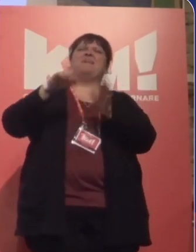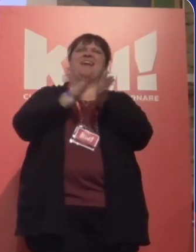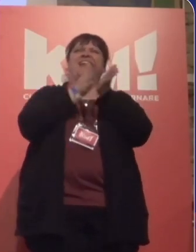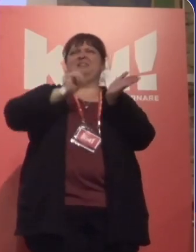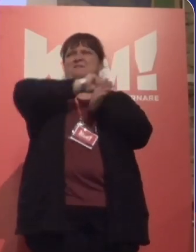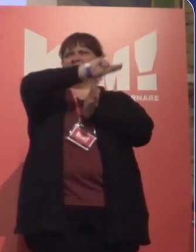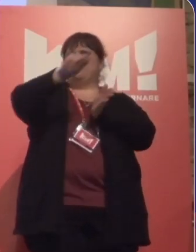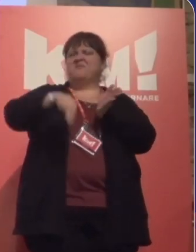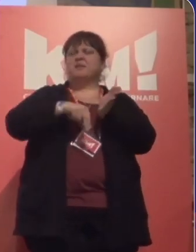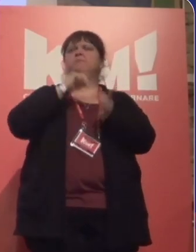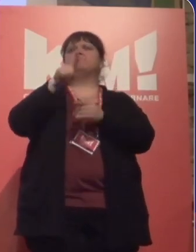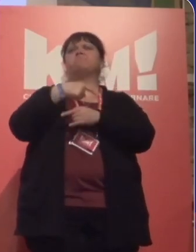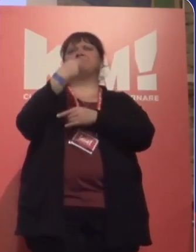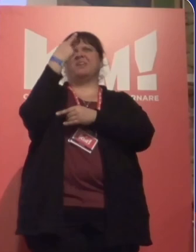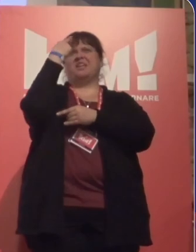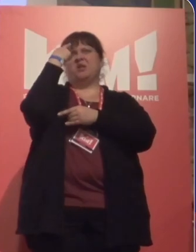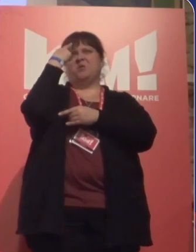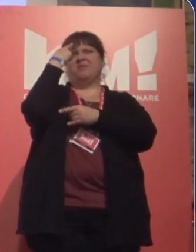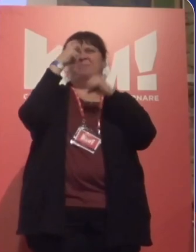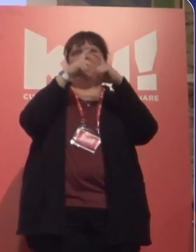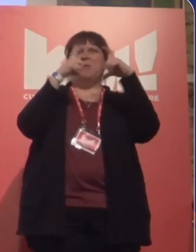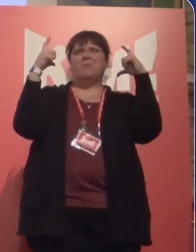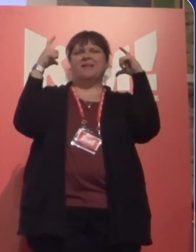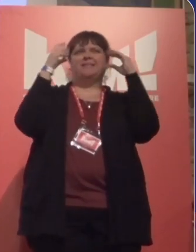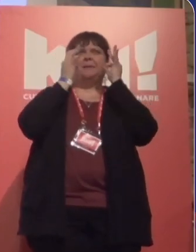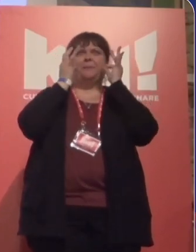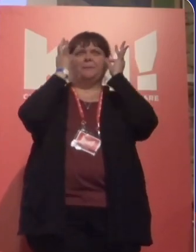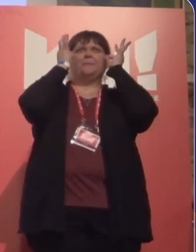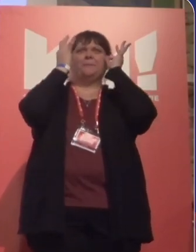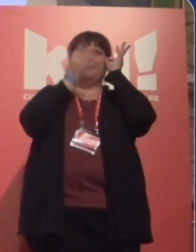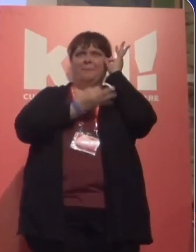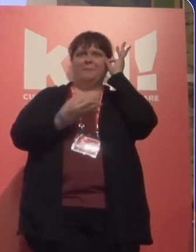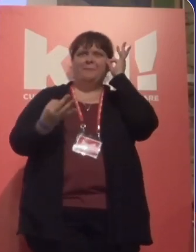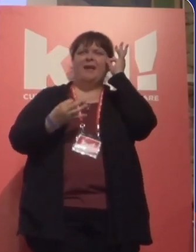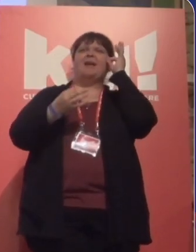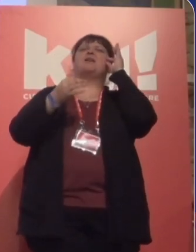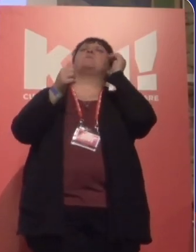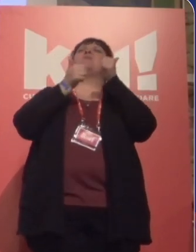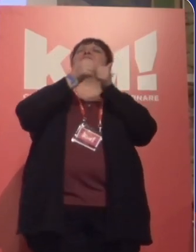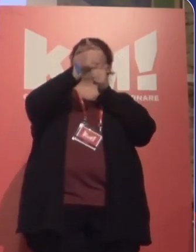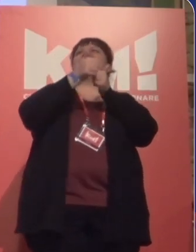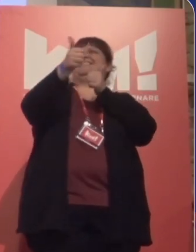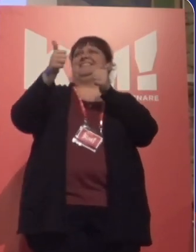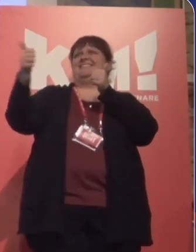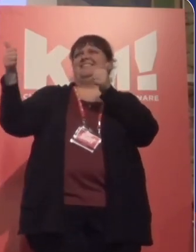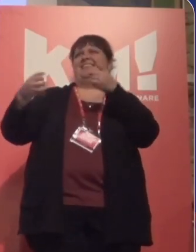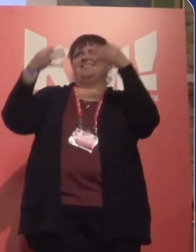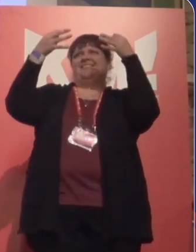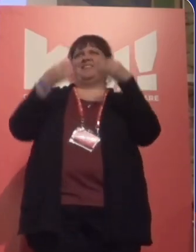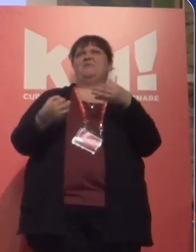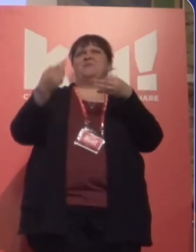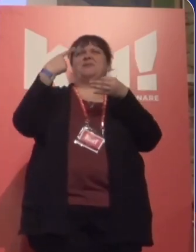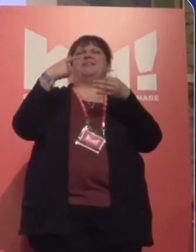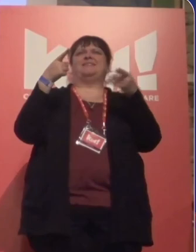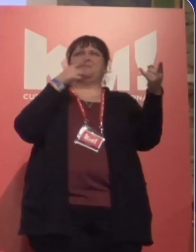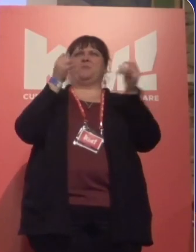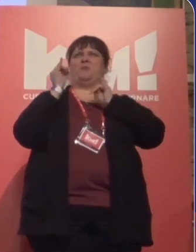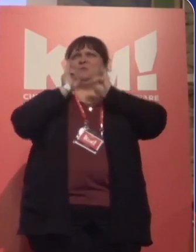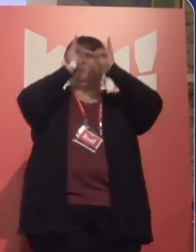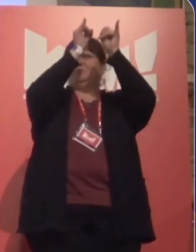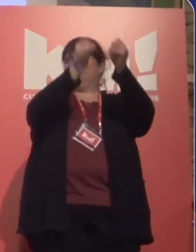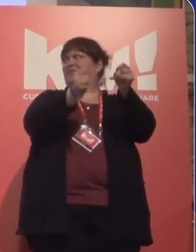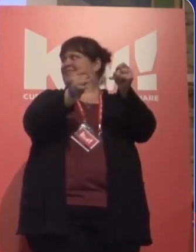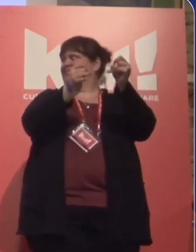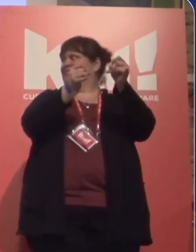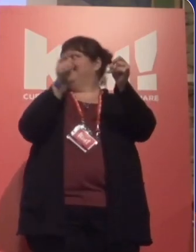di indossare correttamente la mascherina e mantenere la distanza di sicurezza nell'uscire coordinatamente dalla sarà supplenti